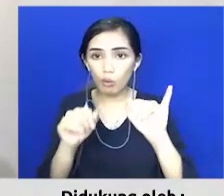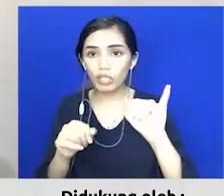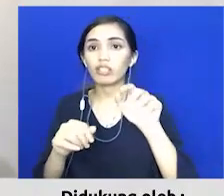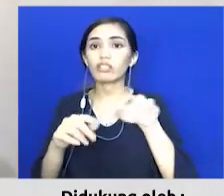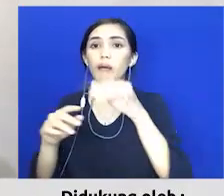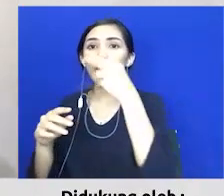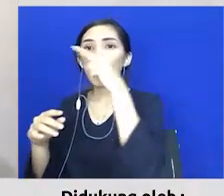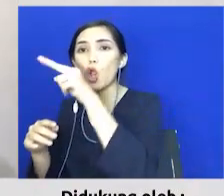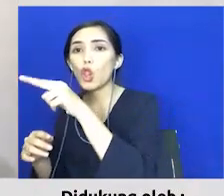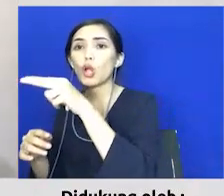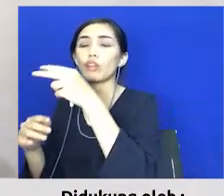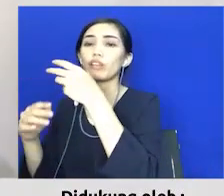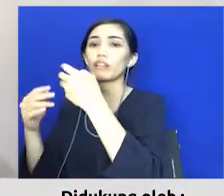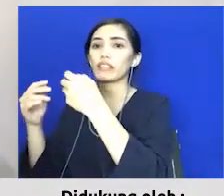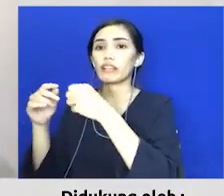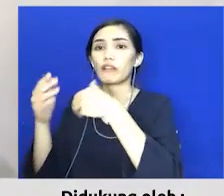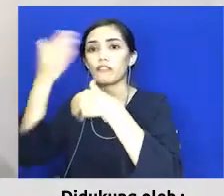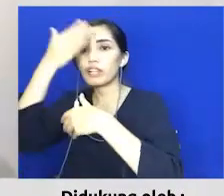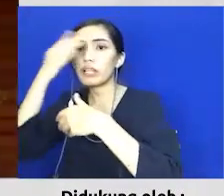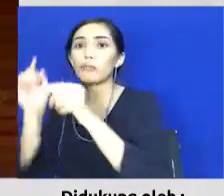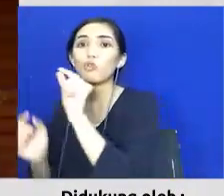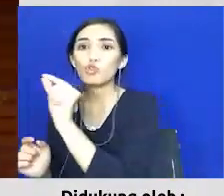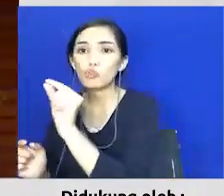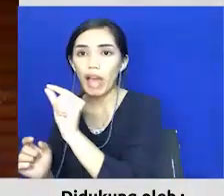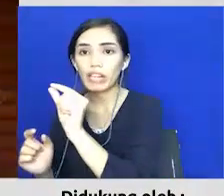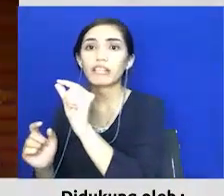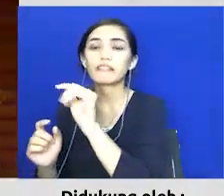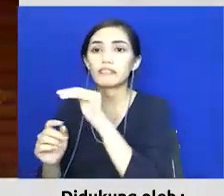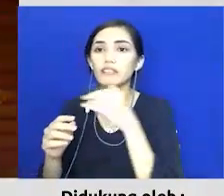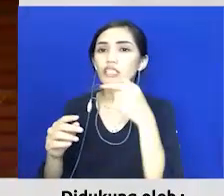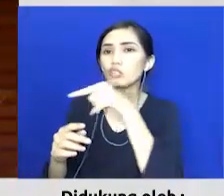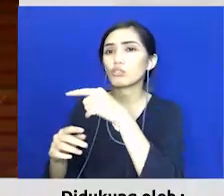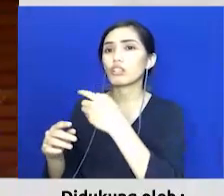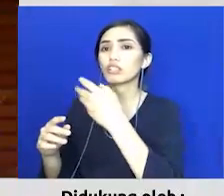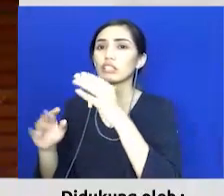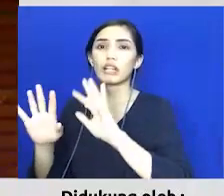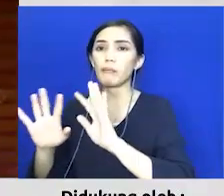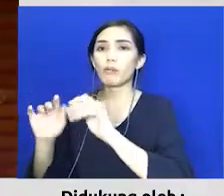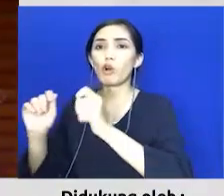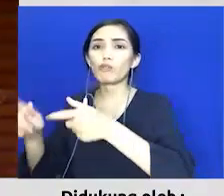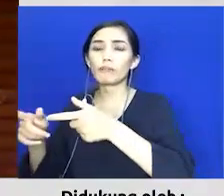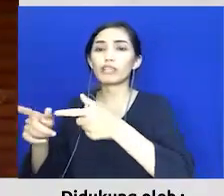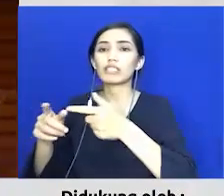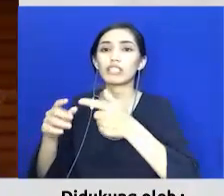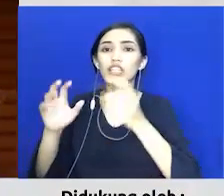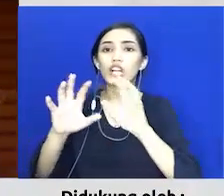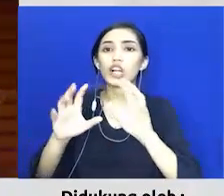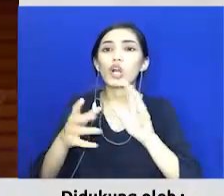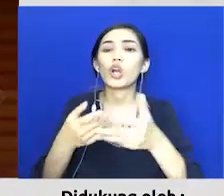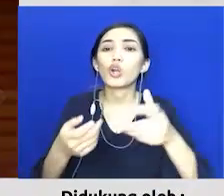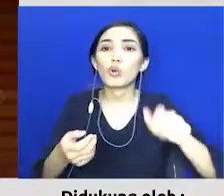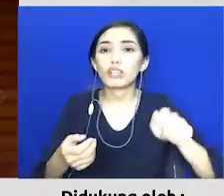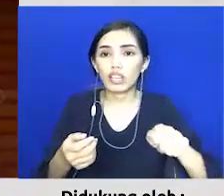adalah subjek yang harus terus-menerus dipertanyakan gitu ya. Bahkan meskipun gini loh, kalau kita lihat kayak posisi tentara misalnya.